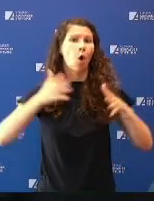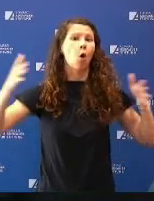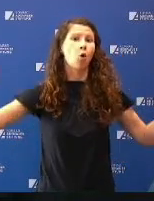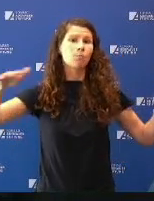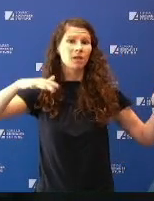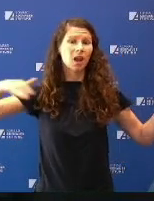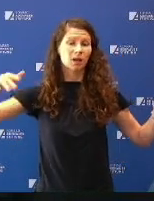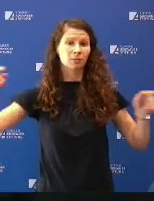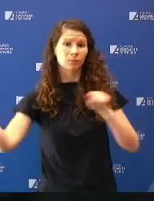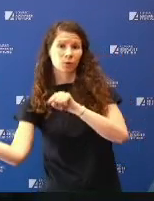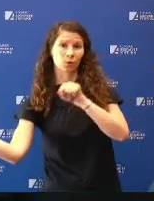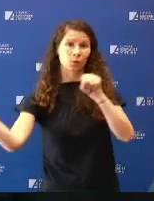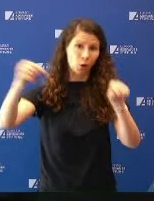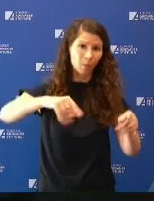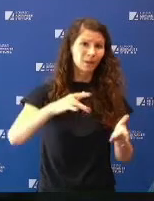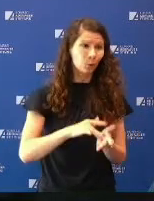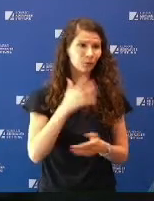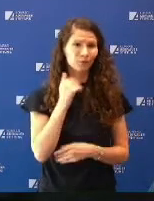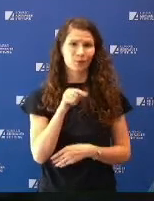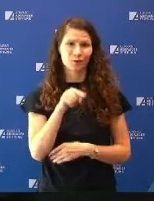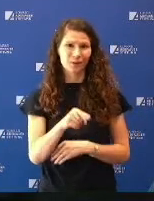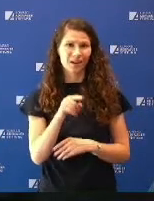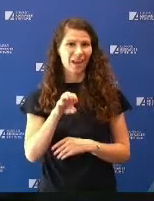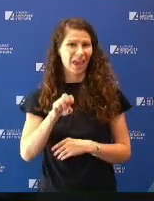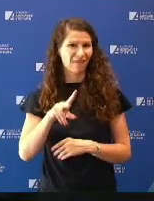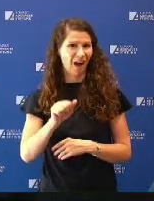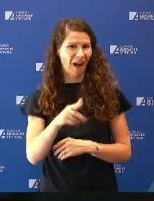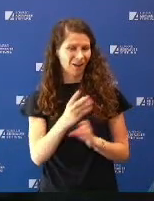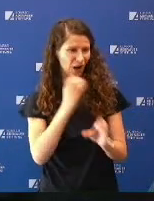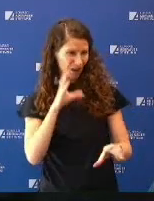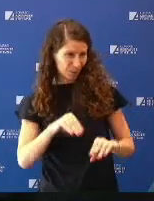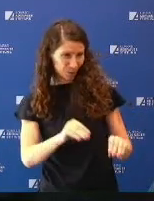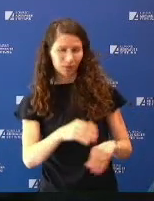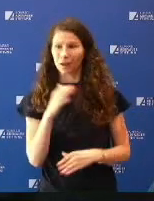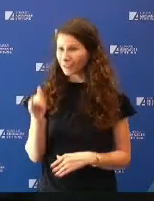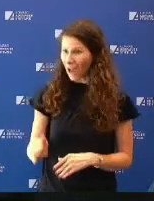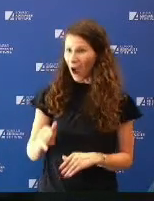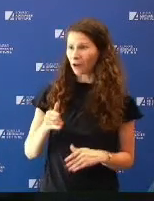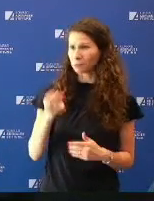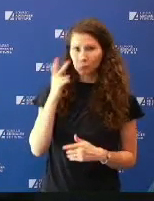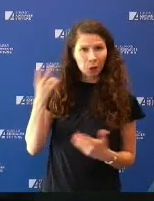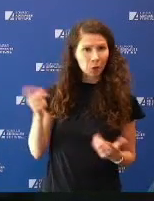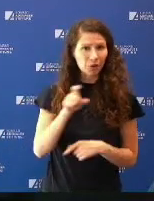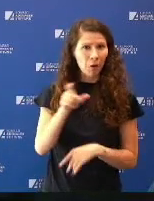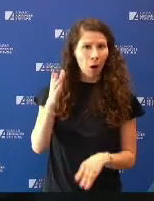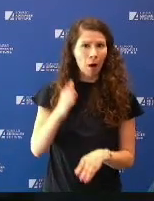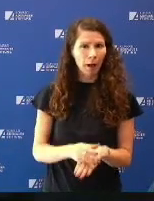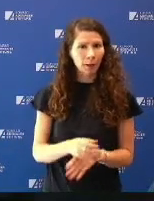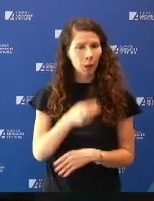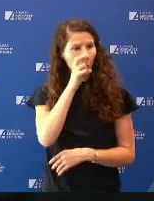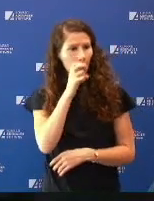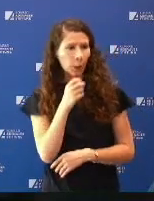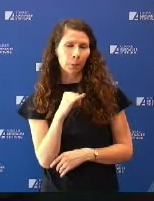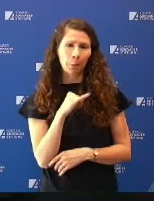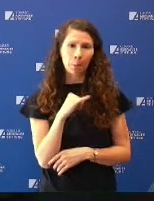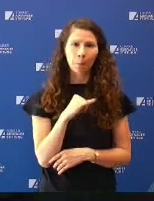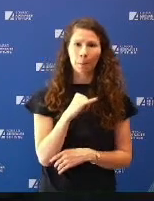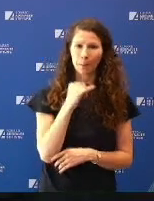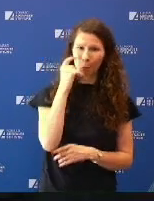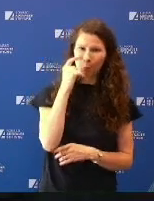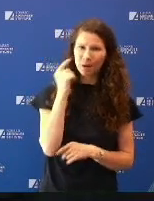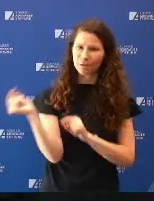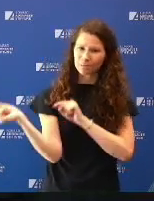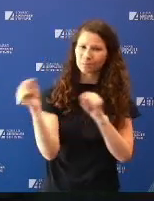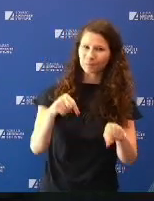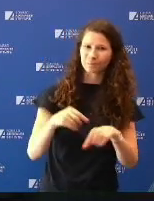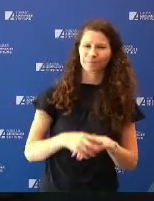EFA-Shuttles zu fahren. Genau, am Wochenende ist das wahrscheinlich ein schönes Ausflugsziel, mit der Familie mal vorbeizukommen und mit den